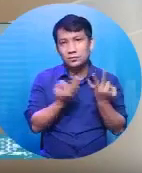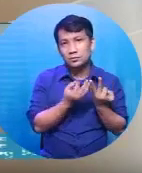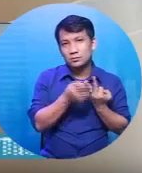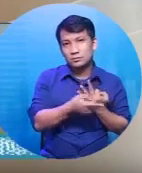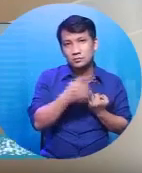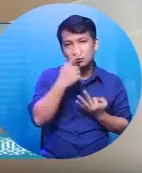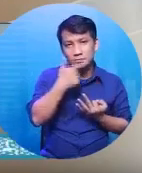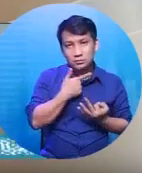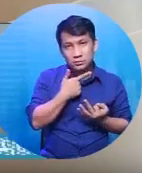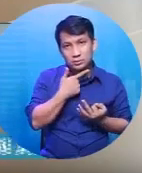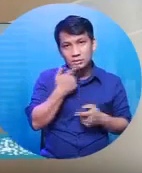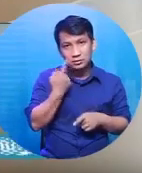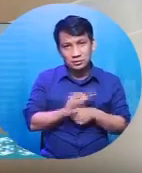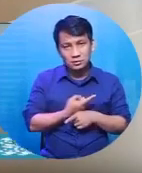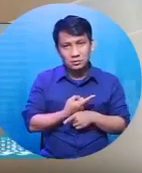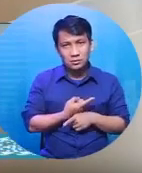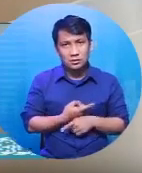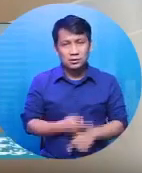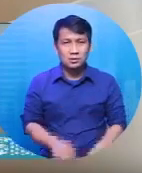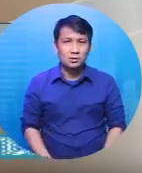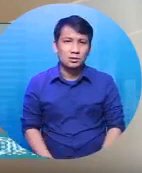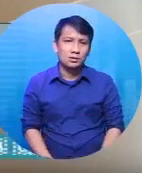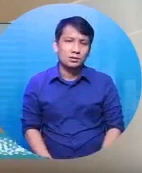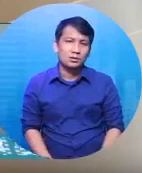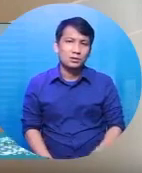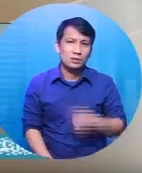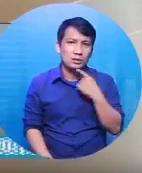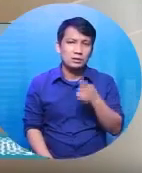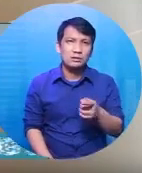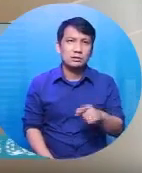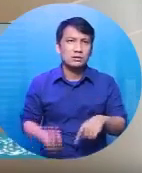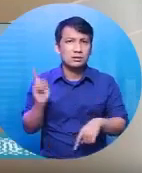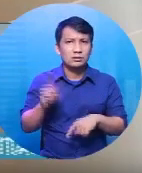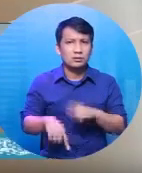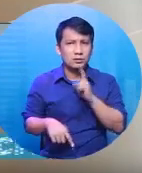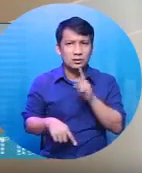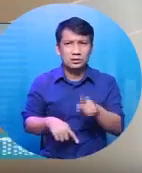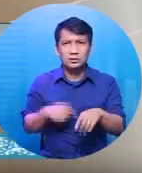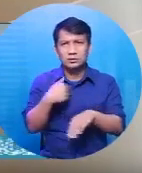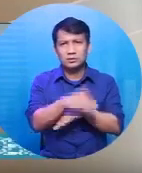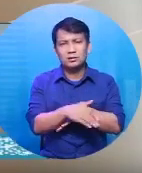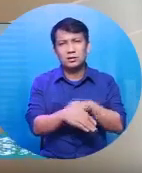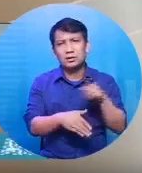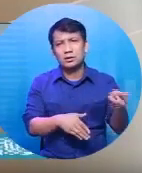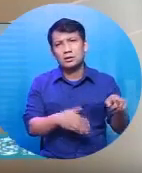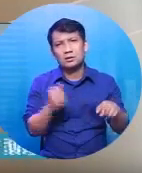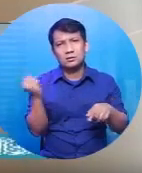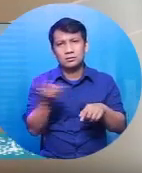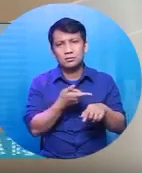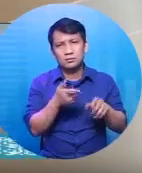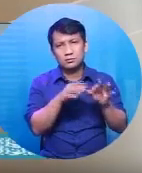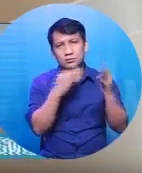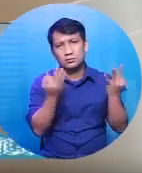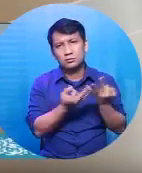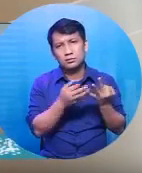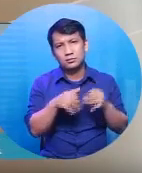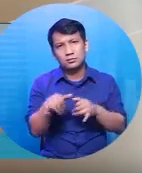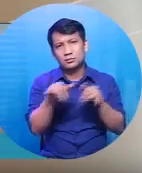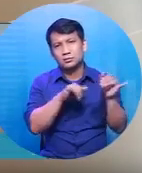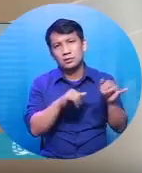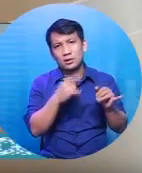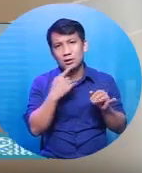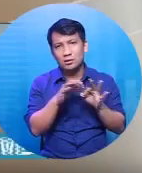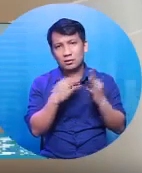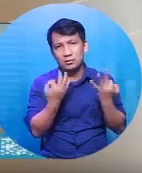ng lesbian. Samantalang siya, wala. Hindi po totoo yun. Hindi po ako nagpak. Kasi po lahat po ng sa tatapusin po